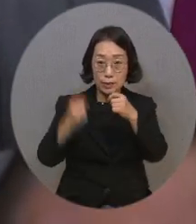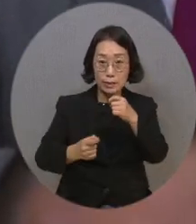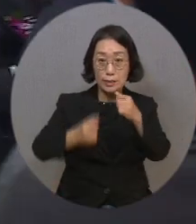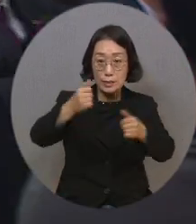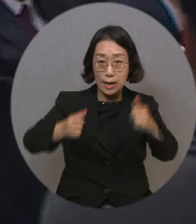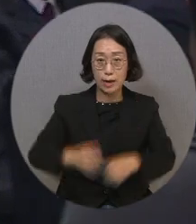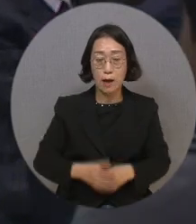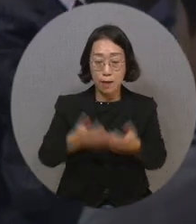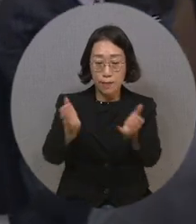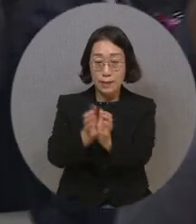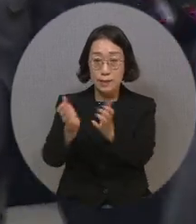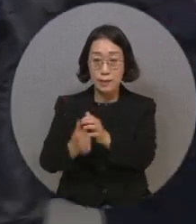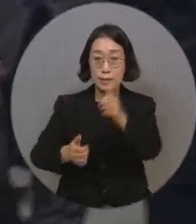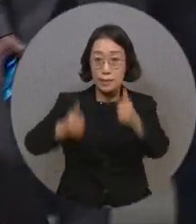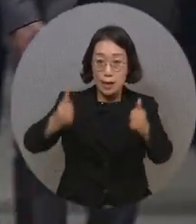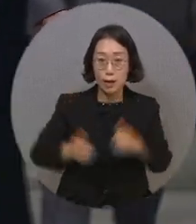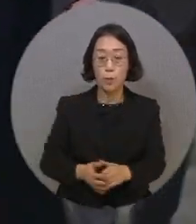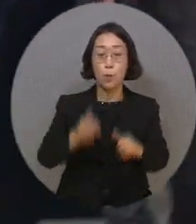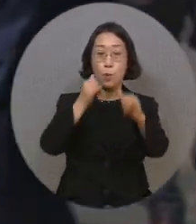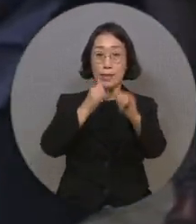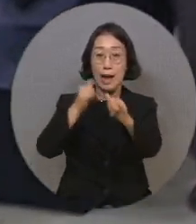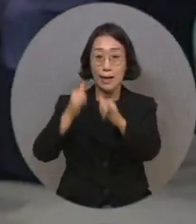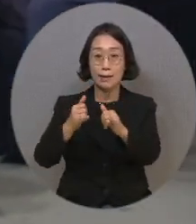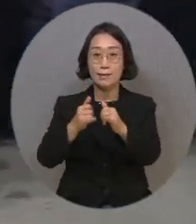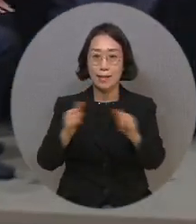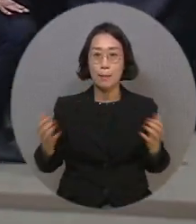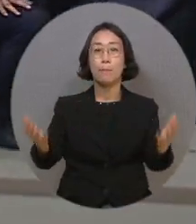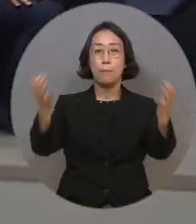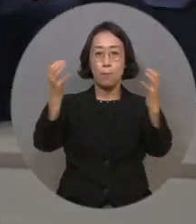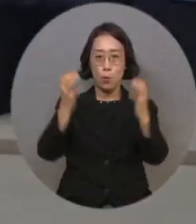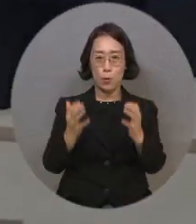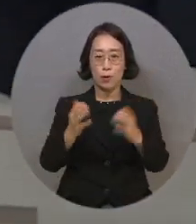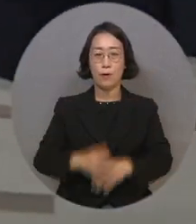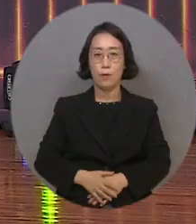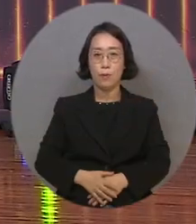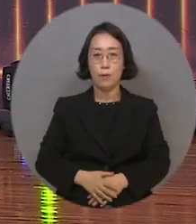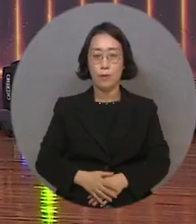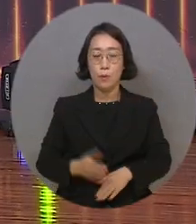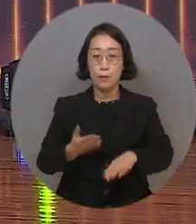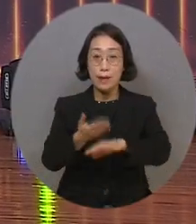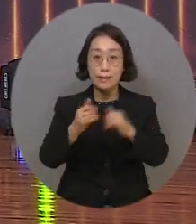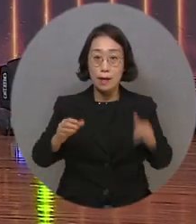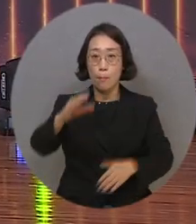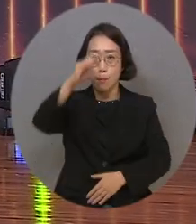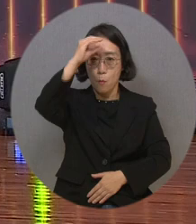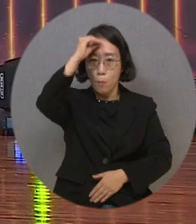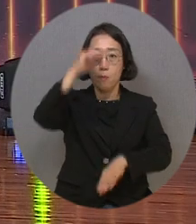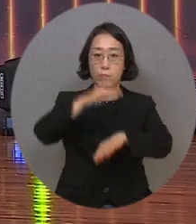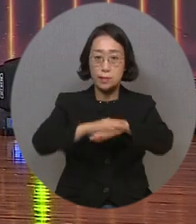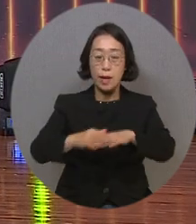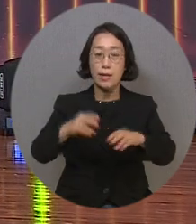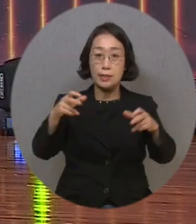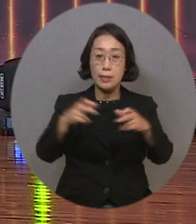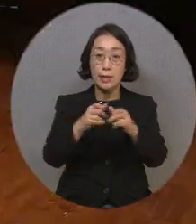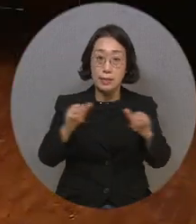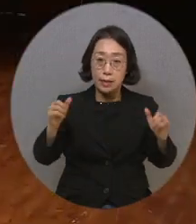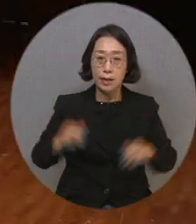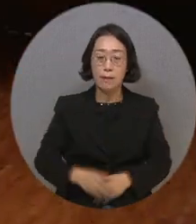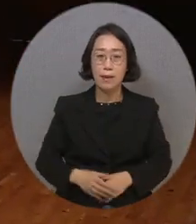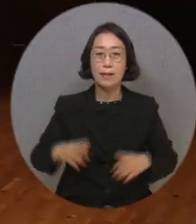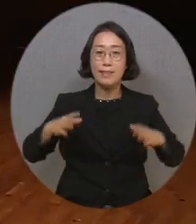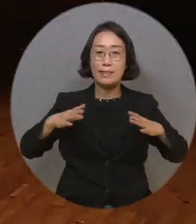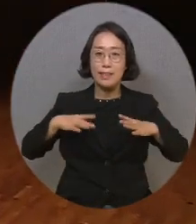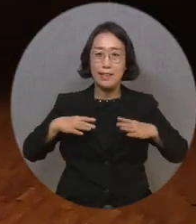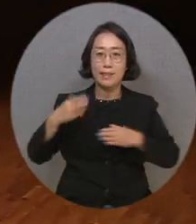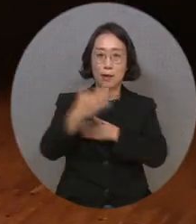장애인 관련 단체장과 수상자들이 참석했습니다. 또한 타의 모범이 되는 장애인에게 수상하는